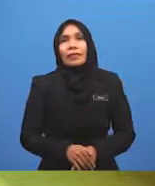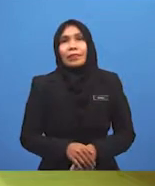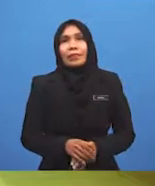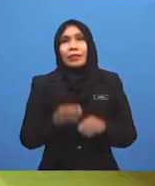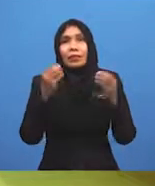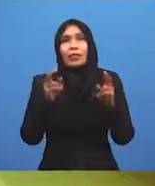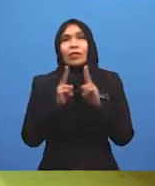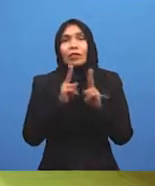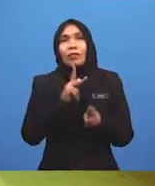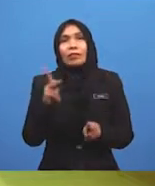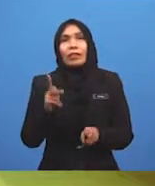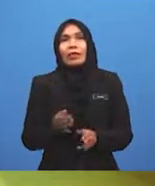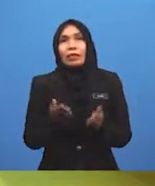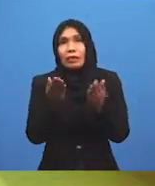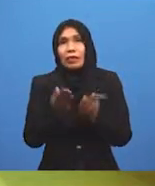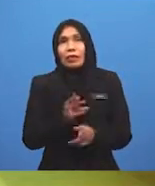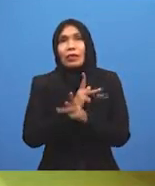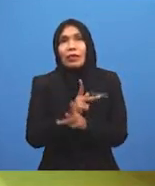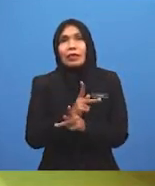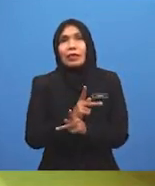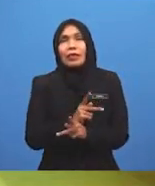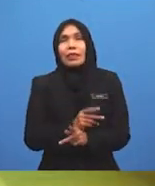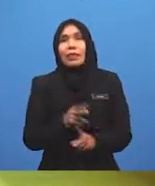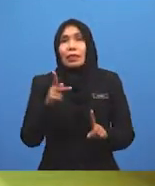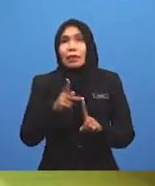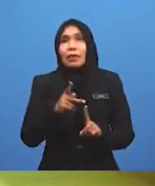kasih kepada murid-murid yang sudi bersama